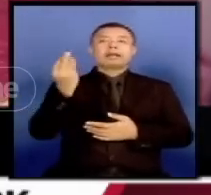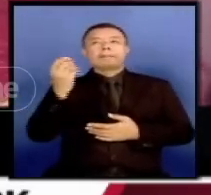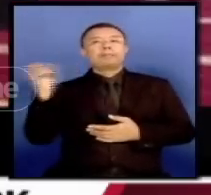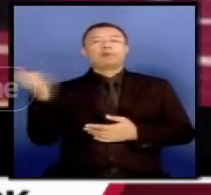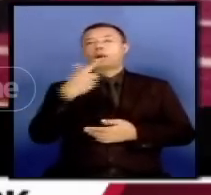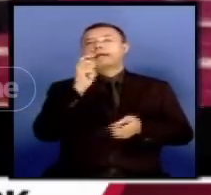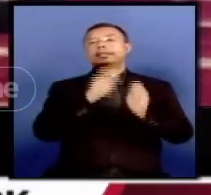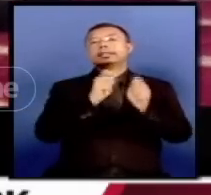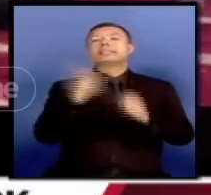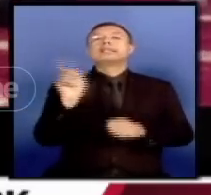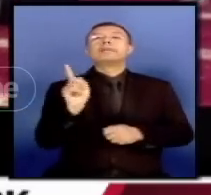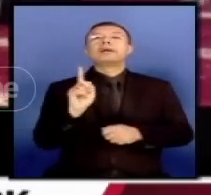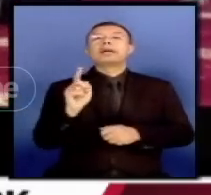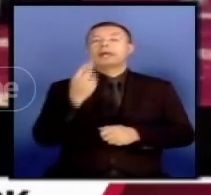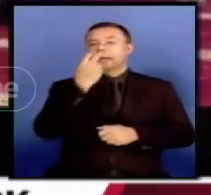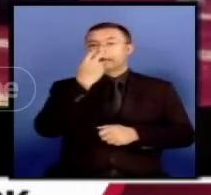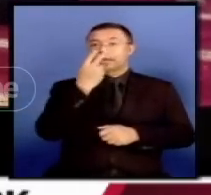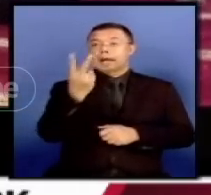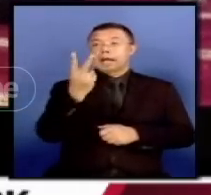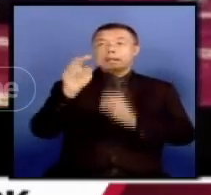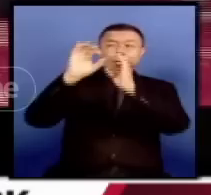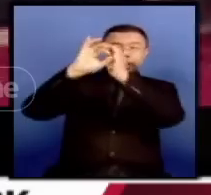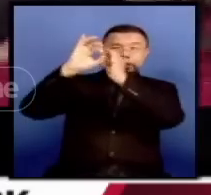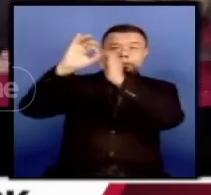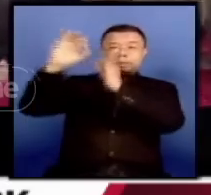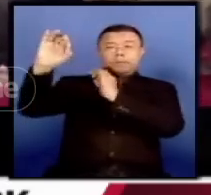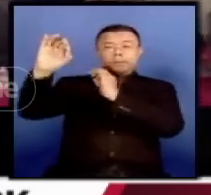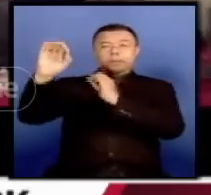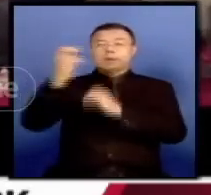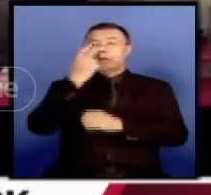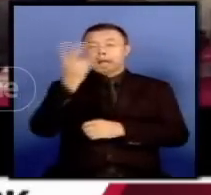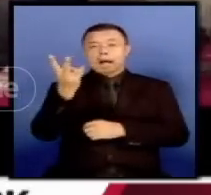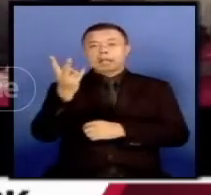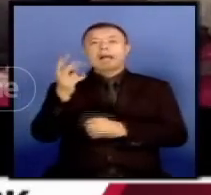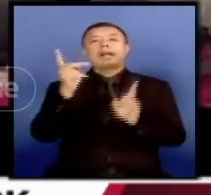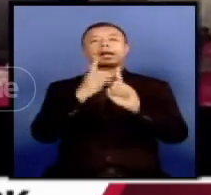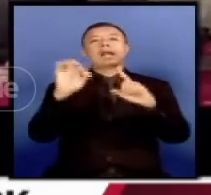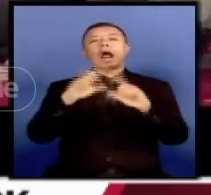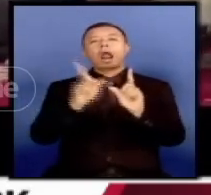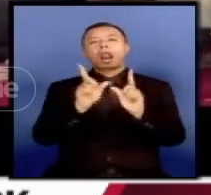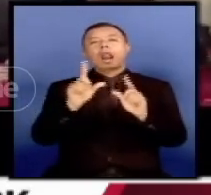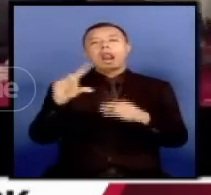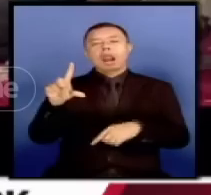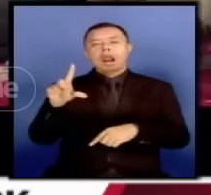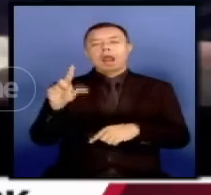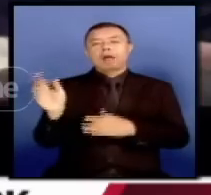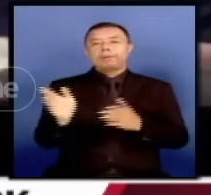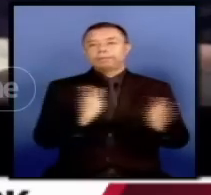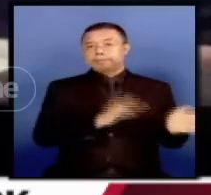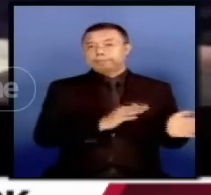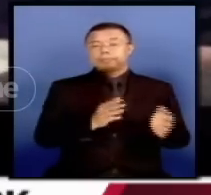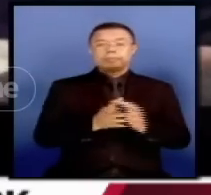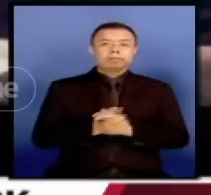ini berdasarkan ru'yat atau penglihatan aturan hilang bulan.